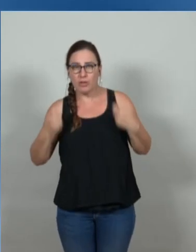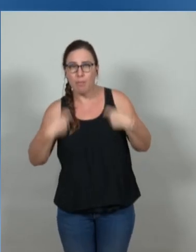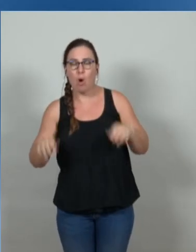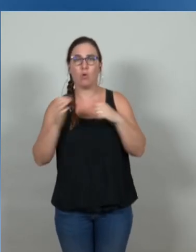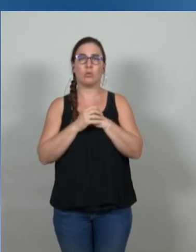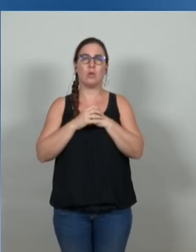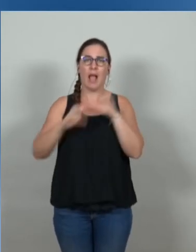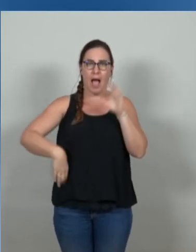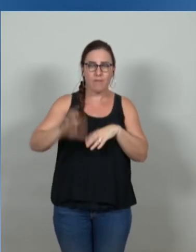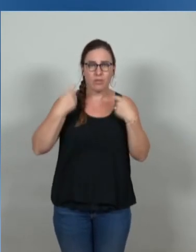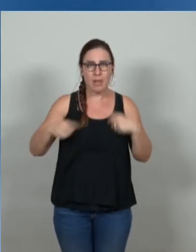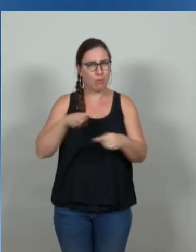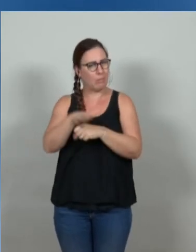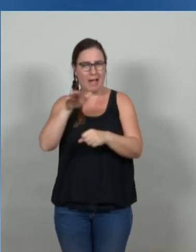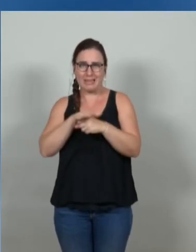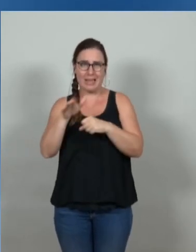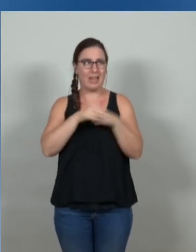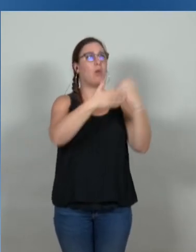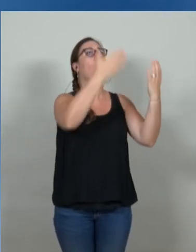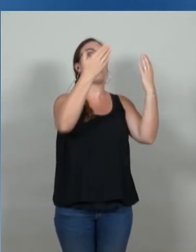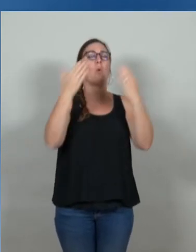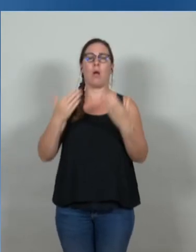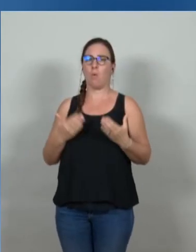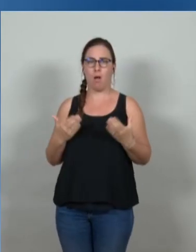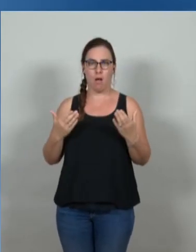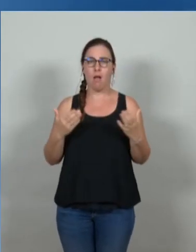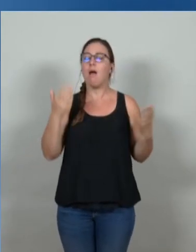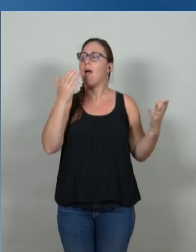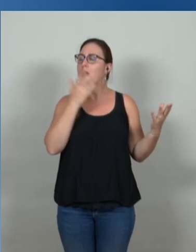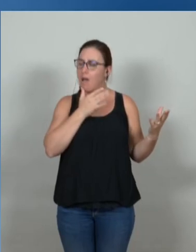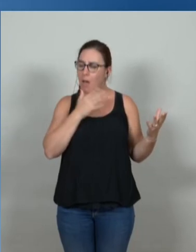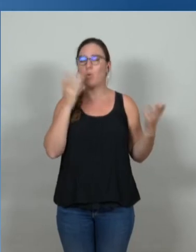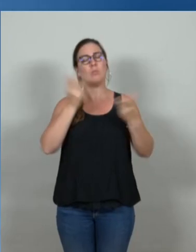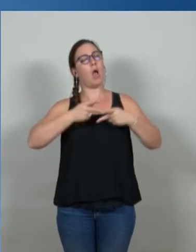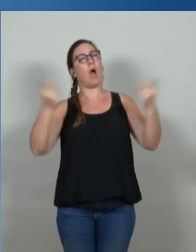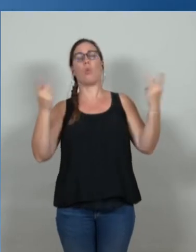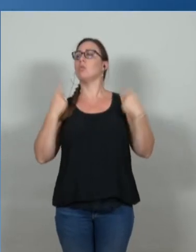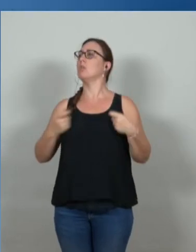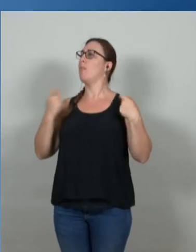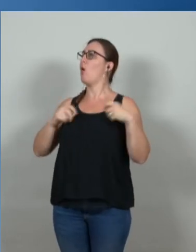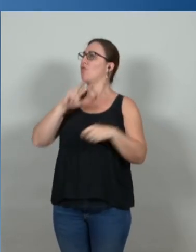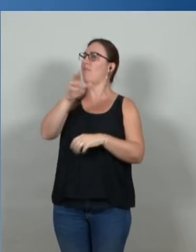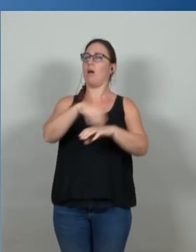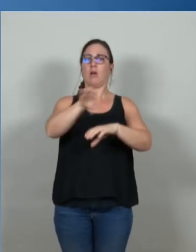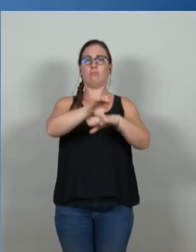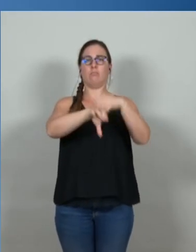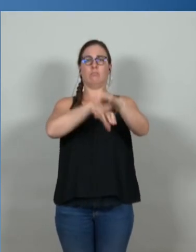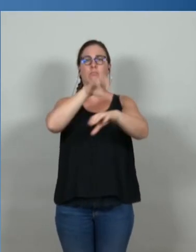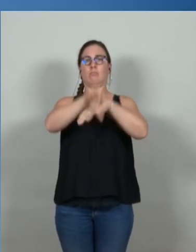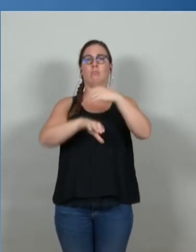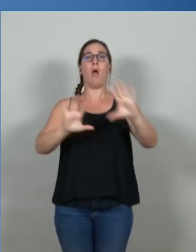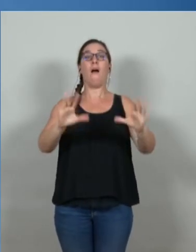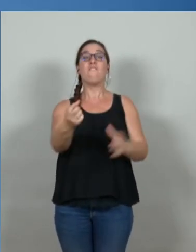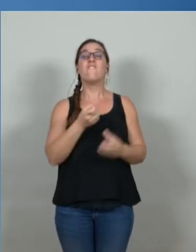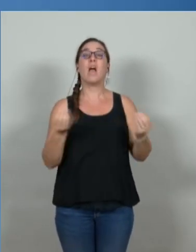d'investissement insuffisant par rapport aux autres il est impossible d'annoncer des dépenses supplémentaires sans dire comment